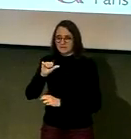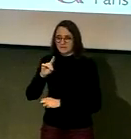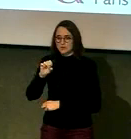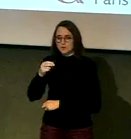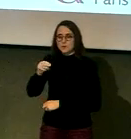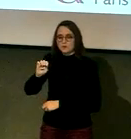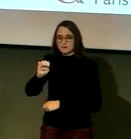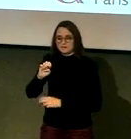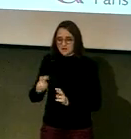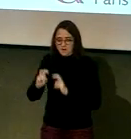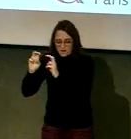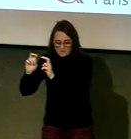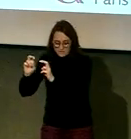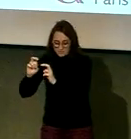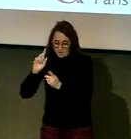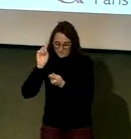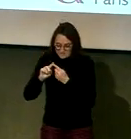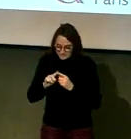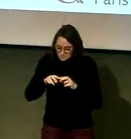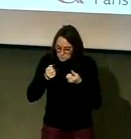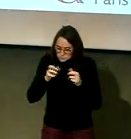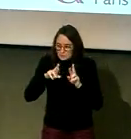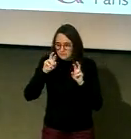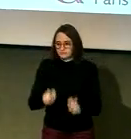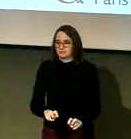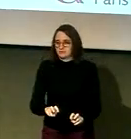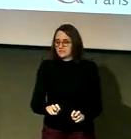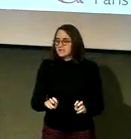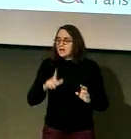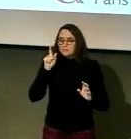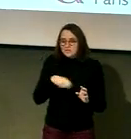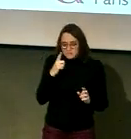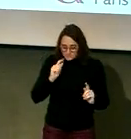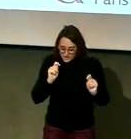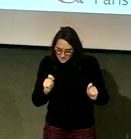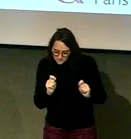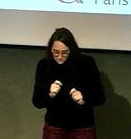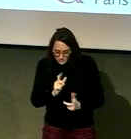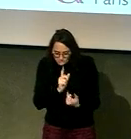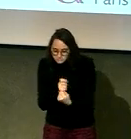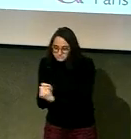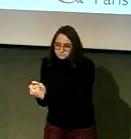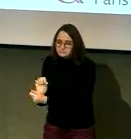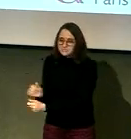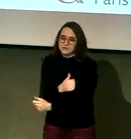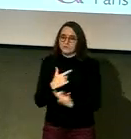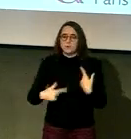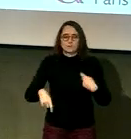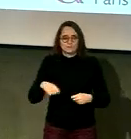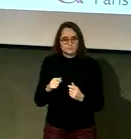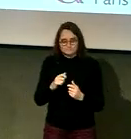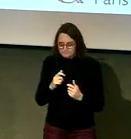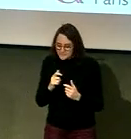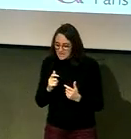l'abstinence tout prix, tout court, sans faire les nuances. Et évidemment, quand on dit, pour parler de nuances et de données, quand on